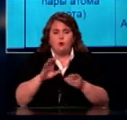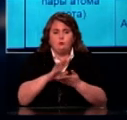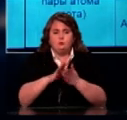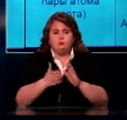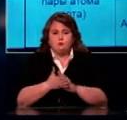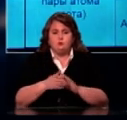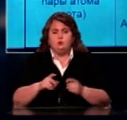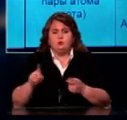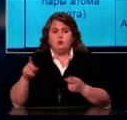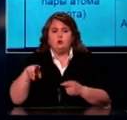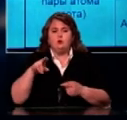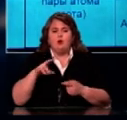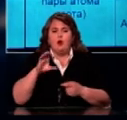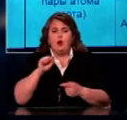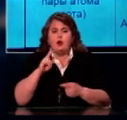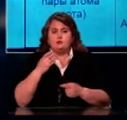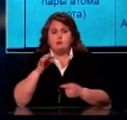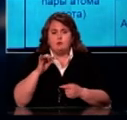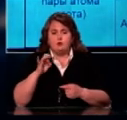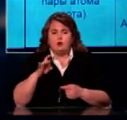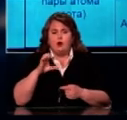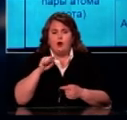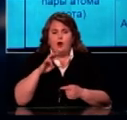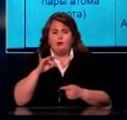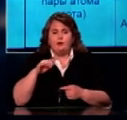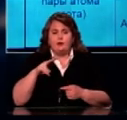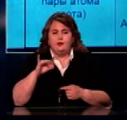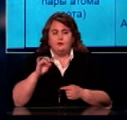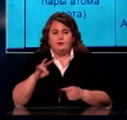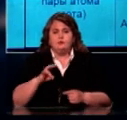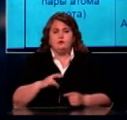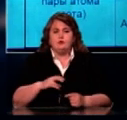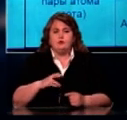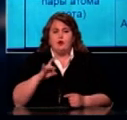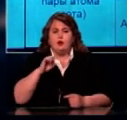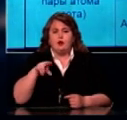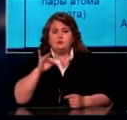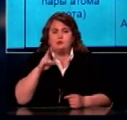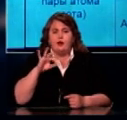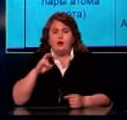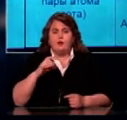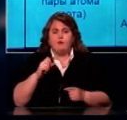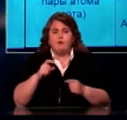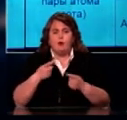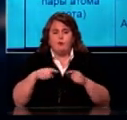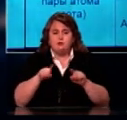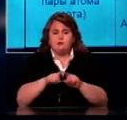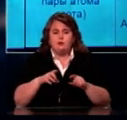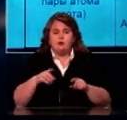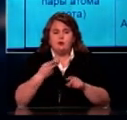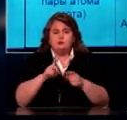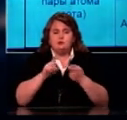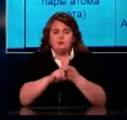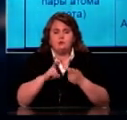механизму донорно-акцепторному у нас взаимодействует и анилин. То есть вы видите, что радикалы в образовании этой связи они